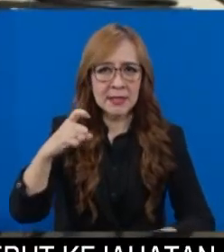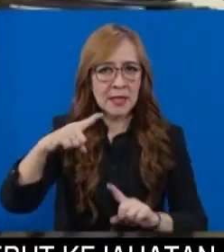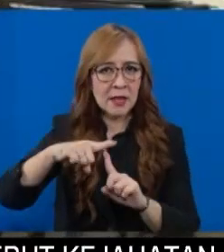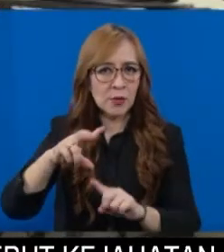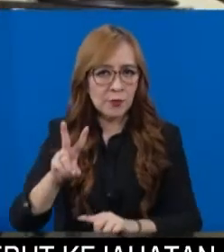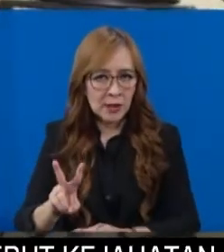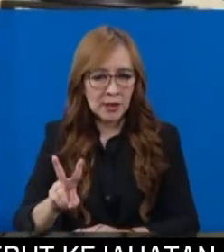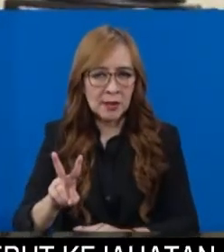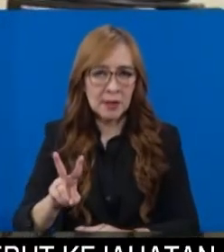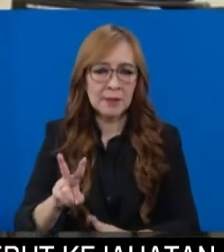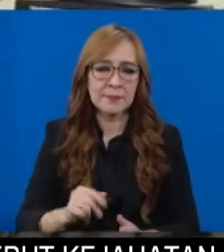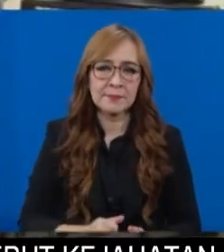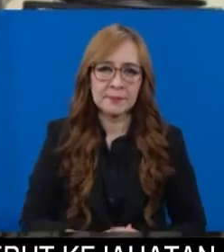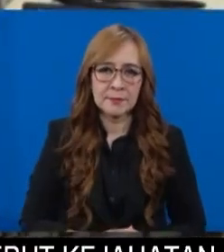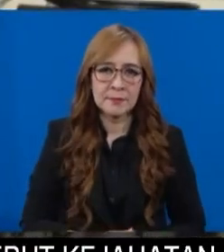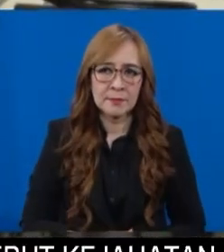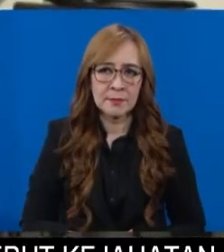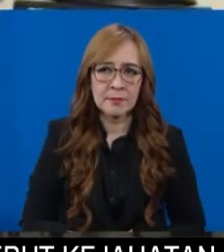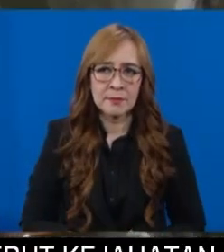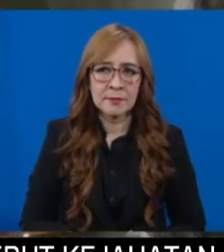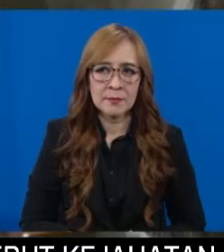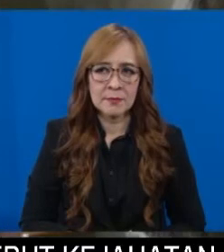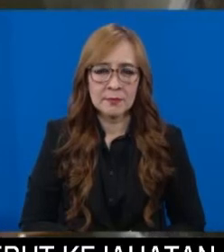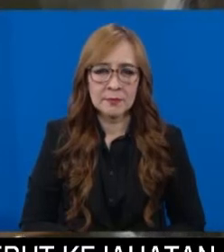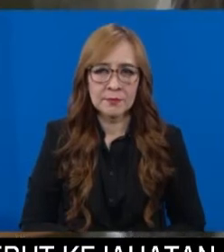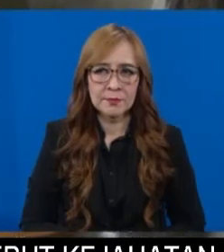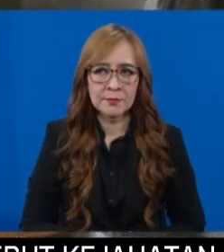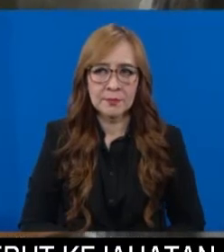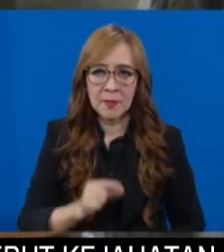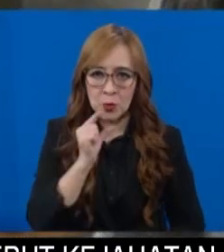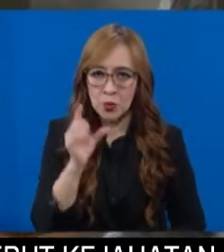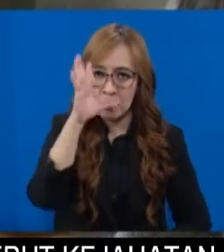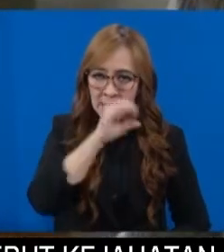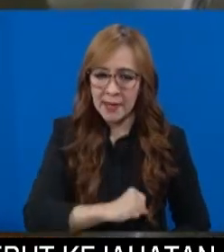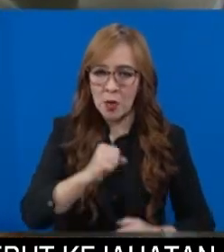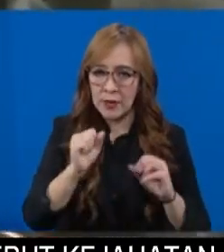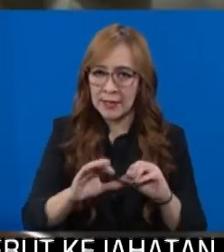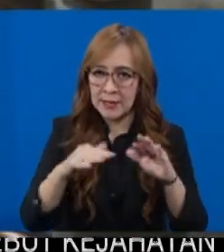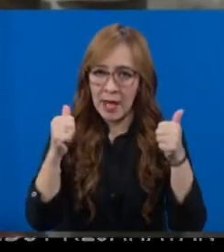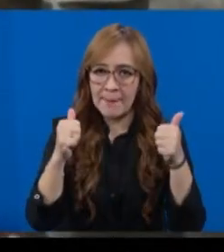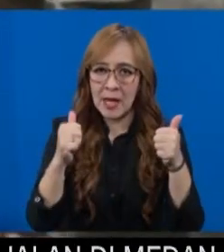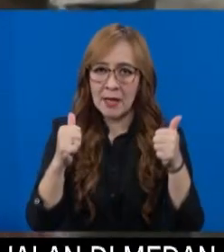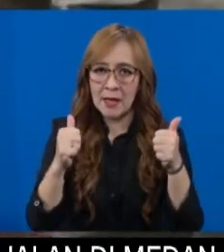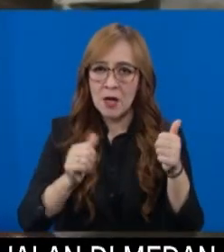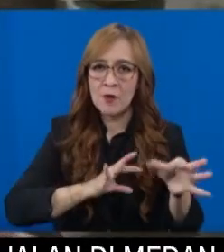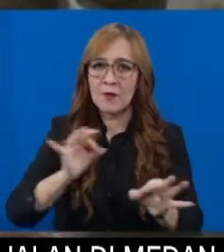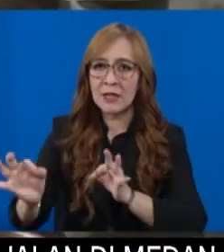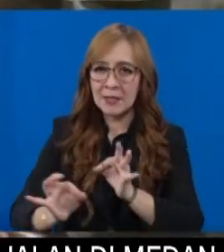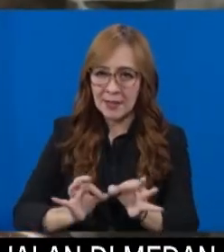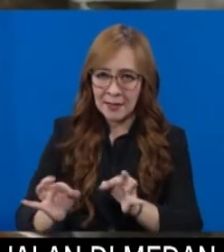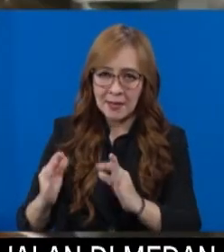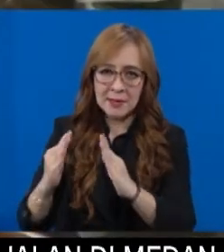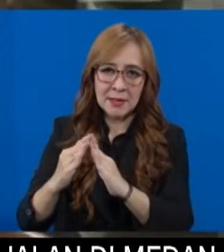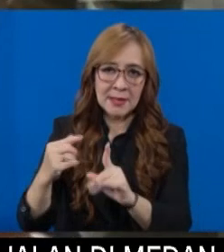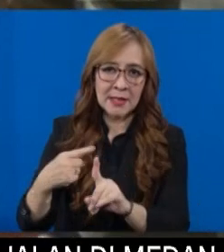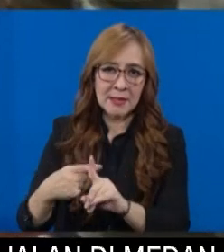di setiap sudut baik di luar maupun dalam gereja memastikan persiapan sarana yang ada di gereja